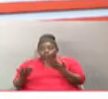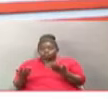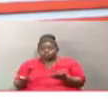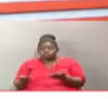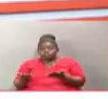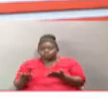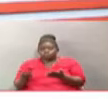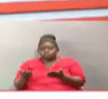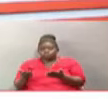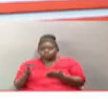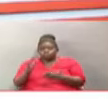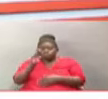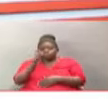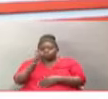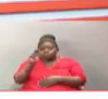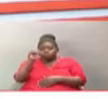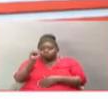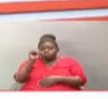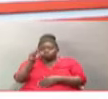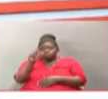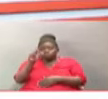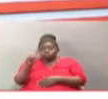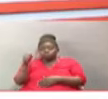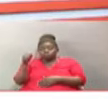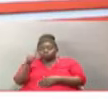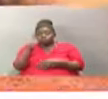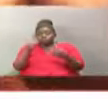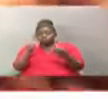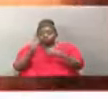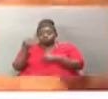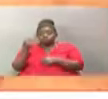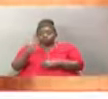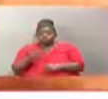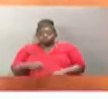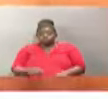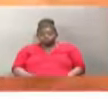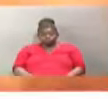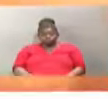championship ebusiika ku boxing day